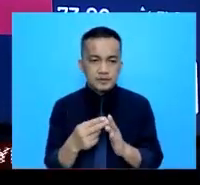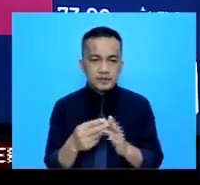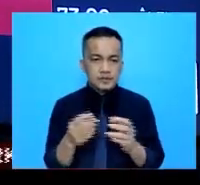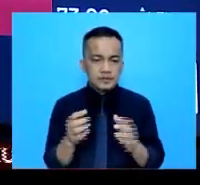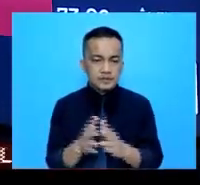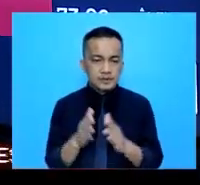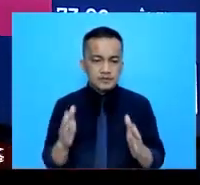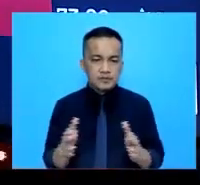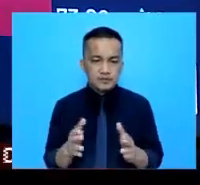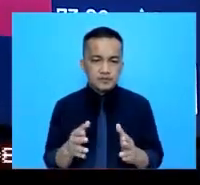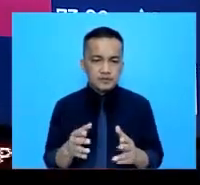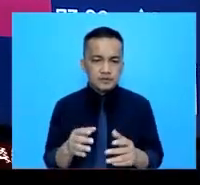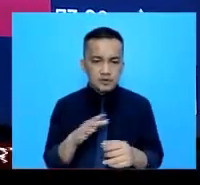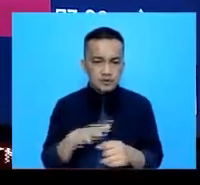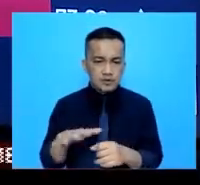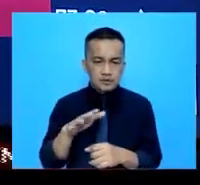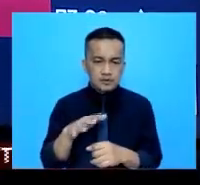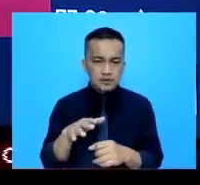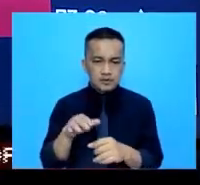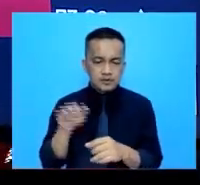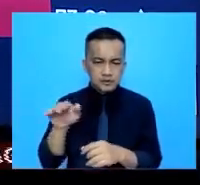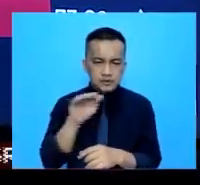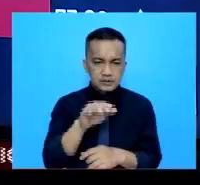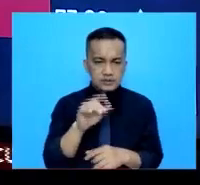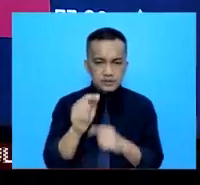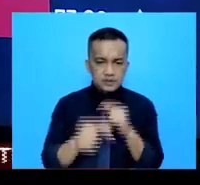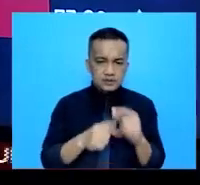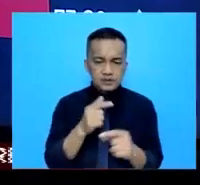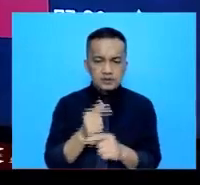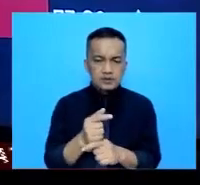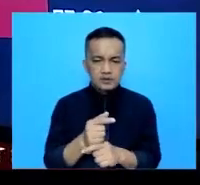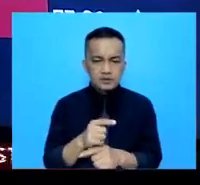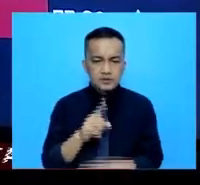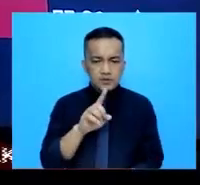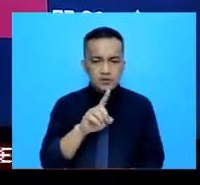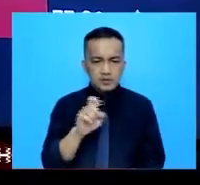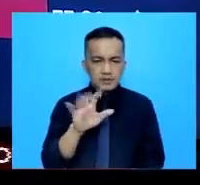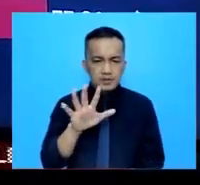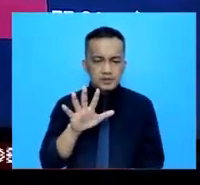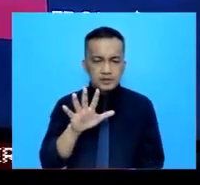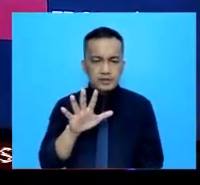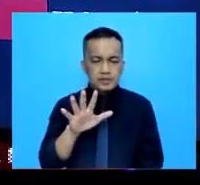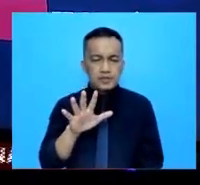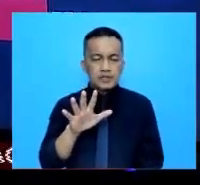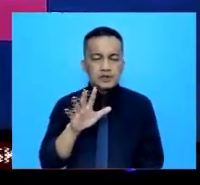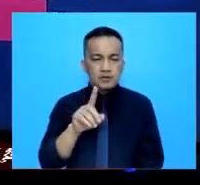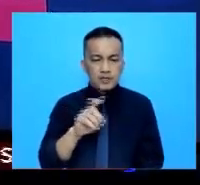ang overall reach ng globe na may mahigit 150 million.